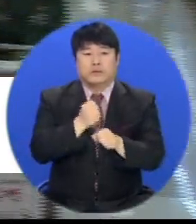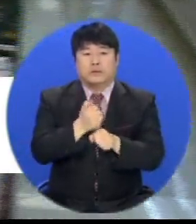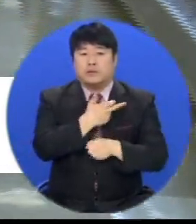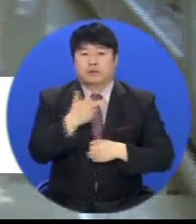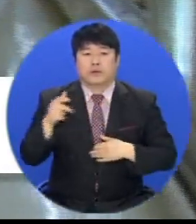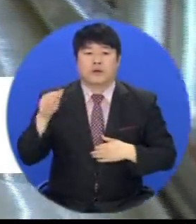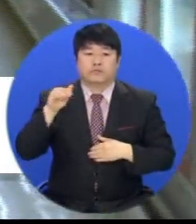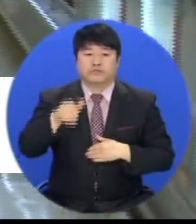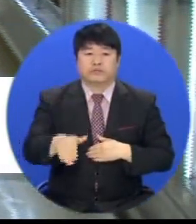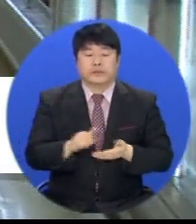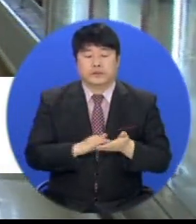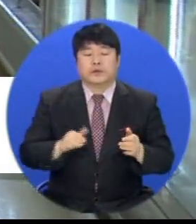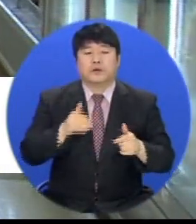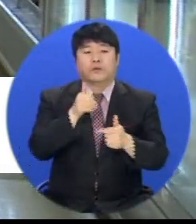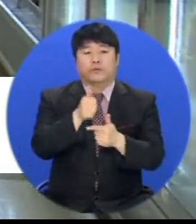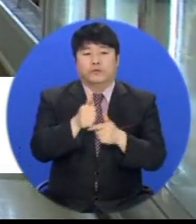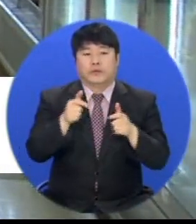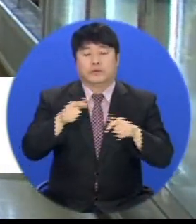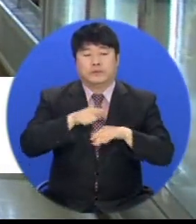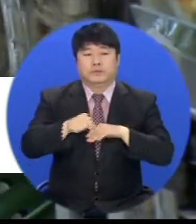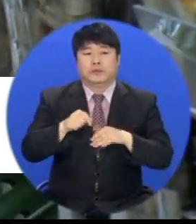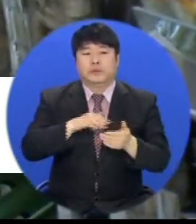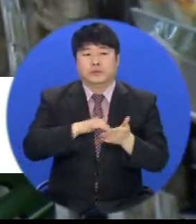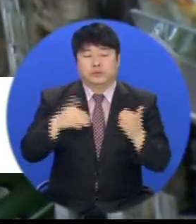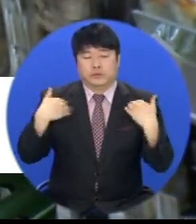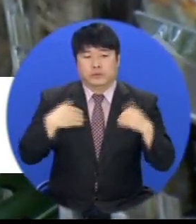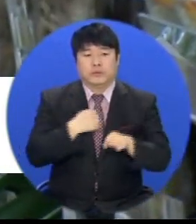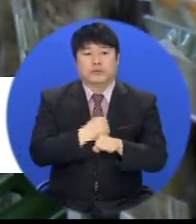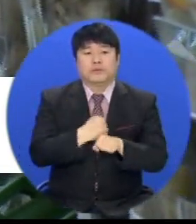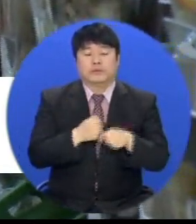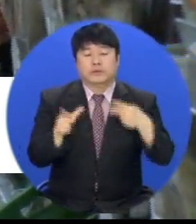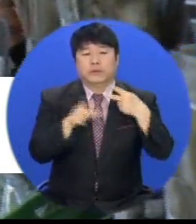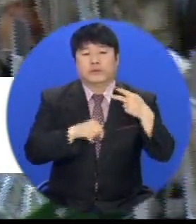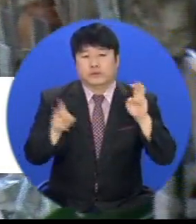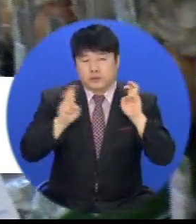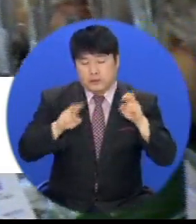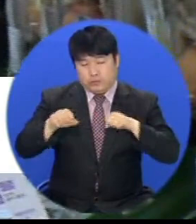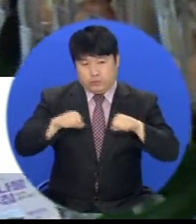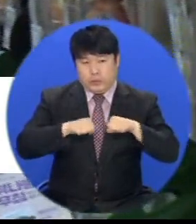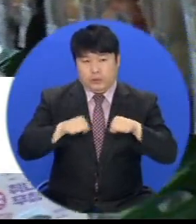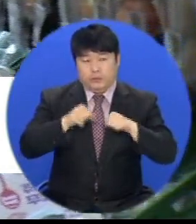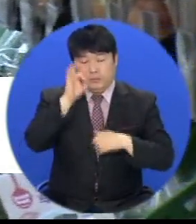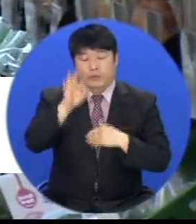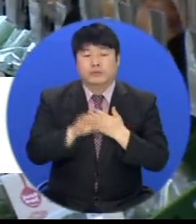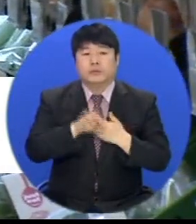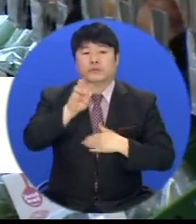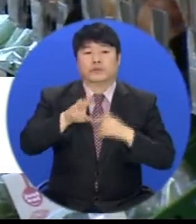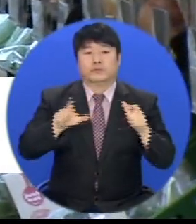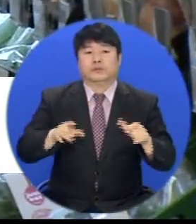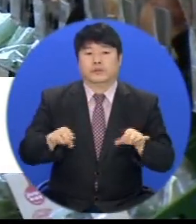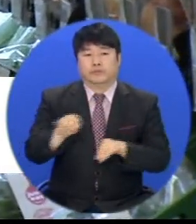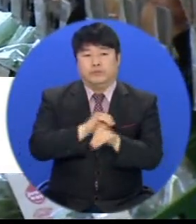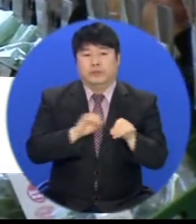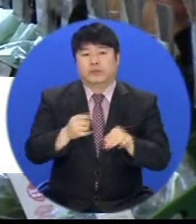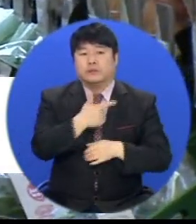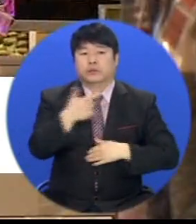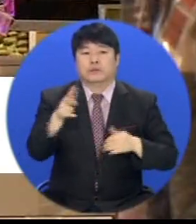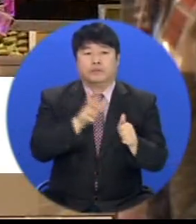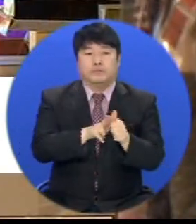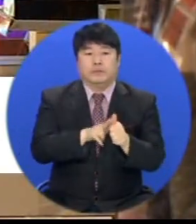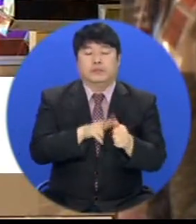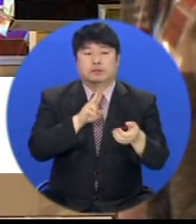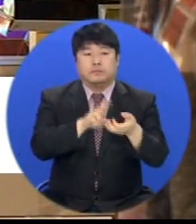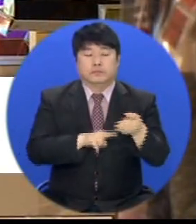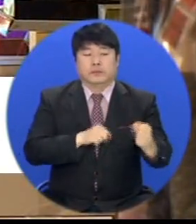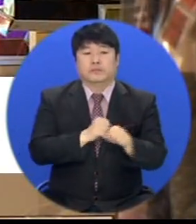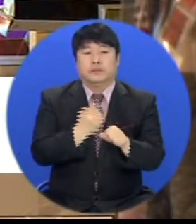하락했습니다. 호남지방 통계청이 발표한 2월 산업활동 동향에 따르면 광주 지역 백화점과 대형마트의